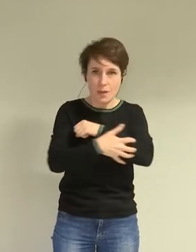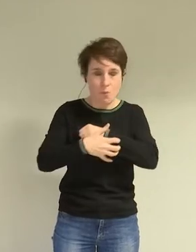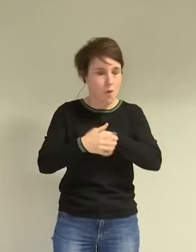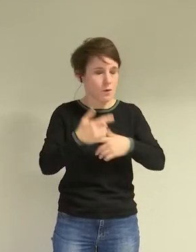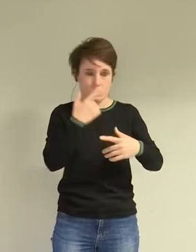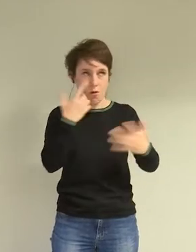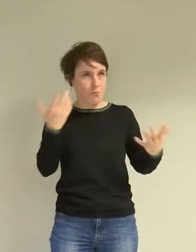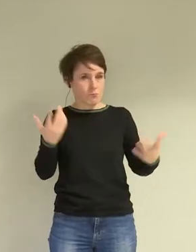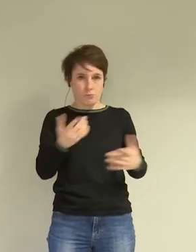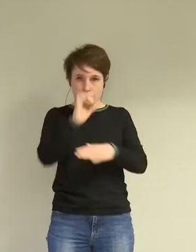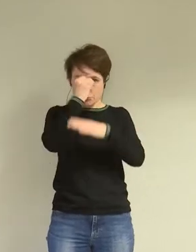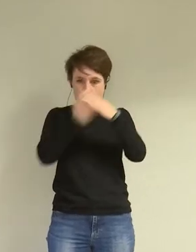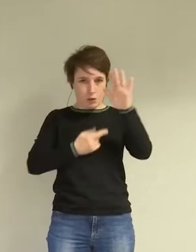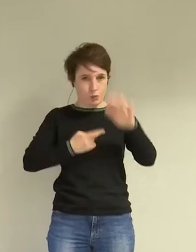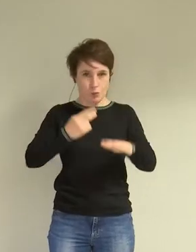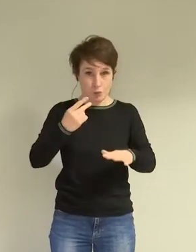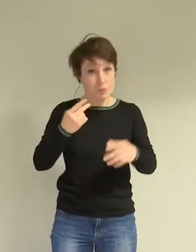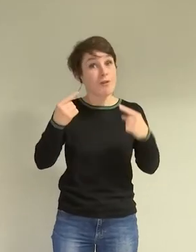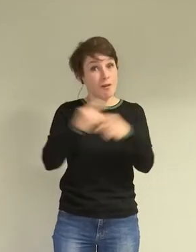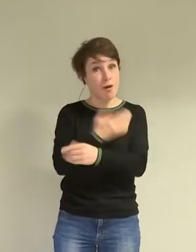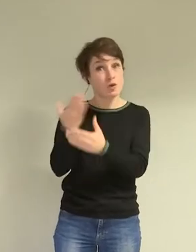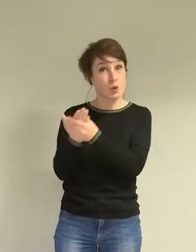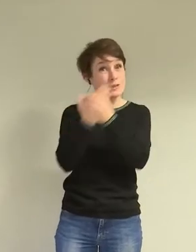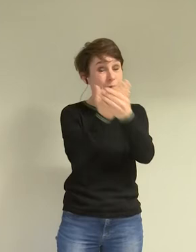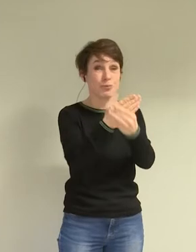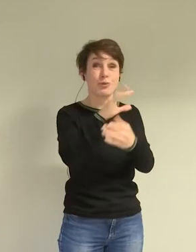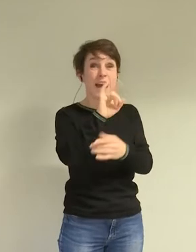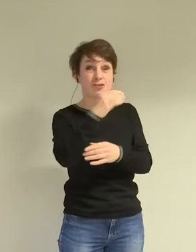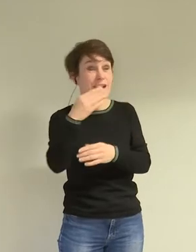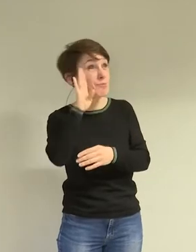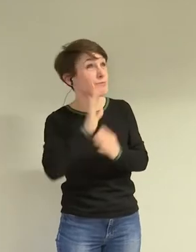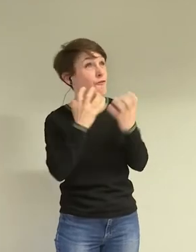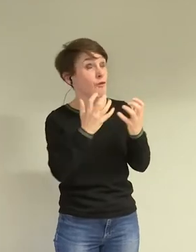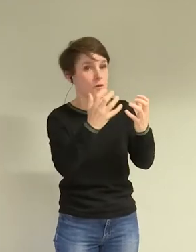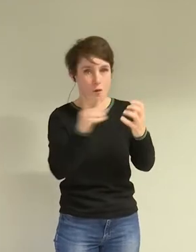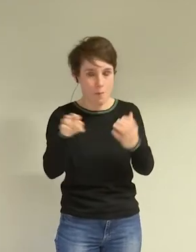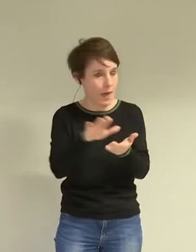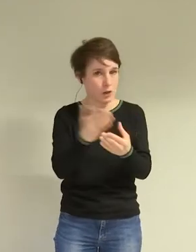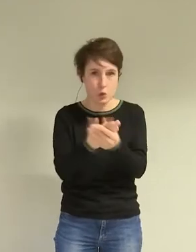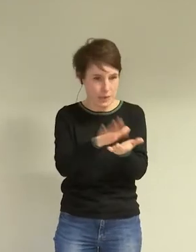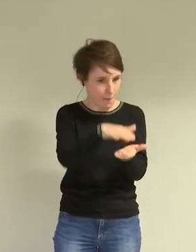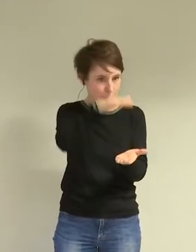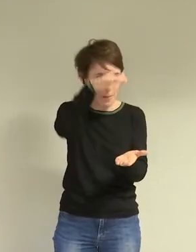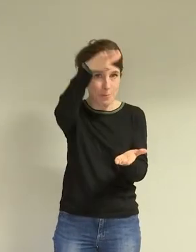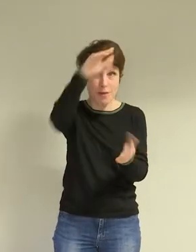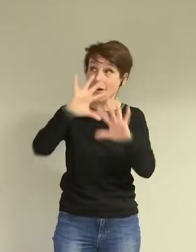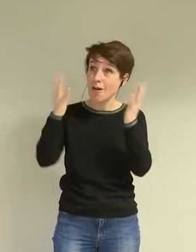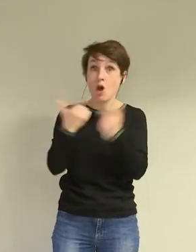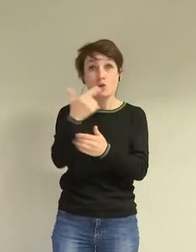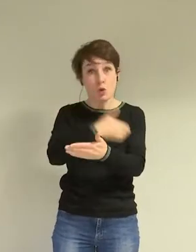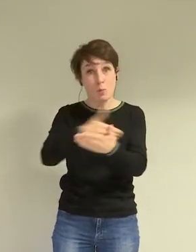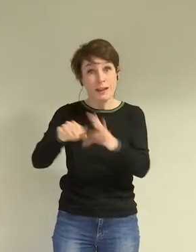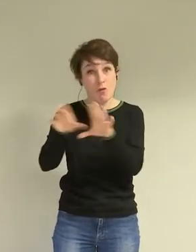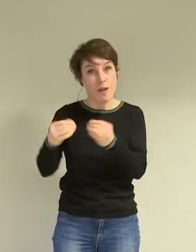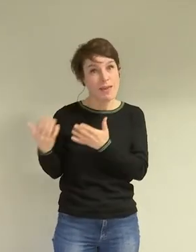nombre de demandeurs hlm en attente ne cesse de progresser pour atteindre 2,2 millions de ménages il pourra grèce